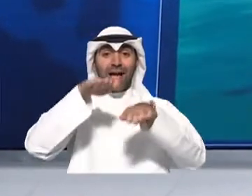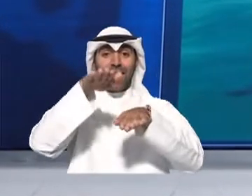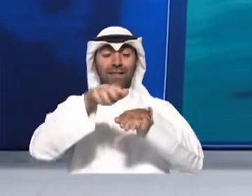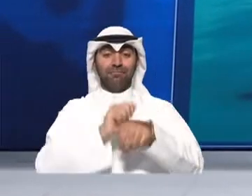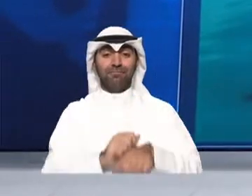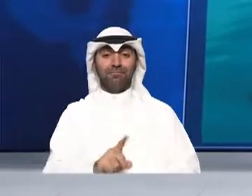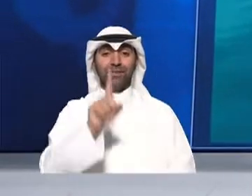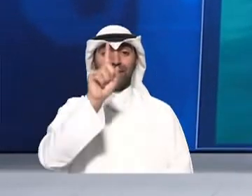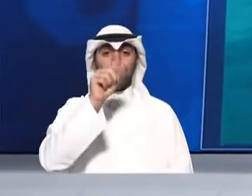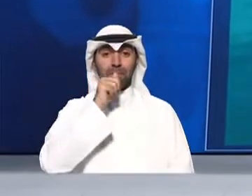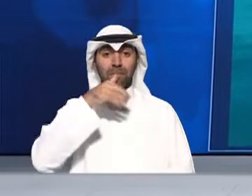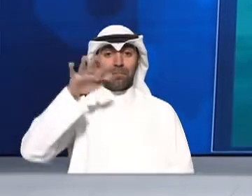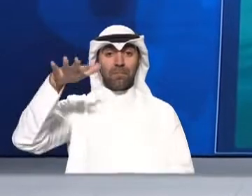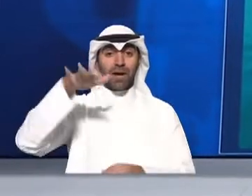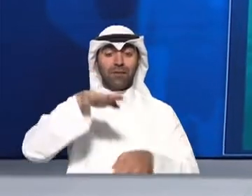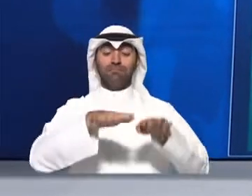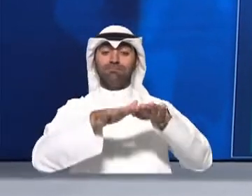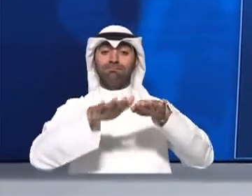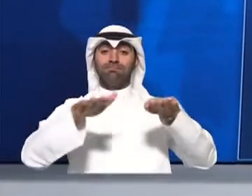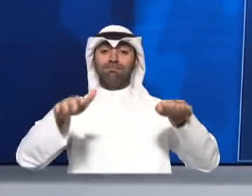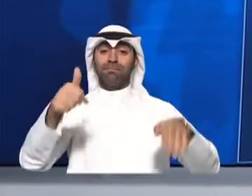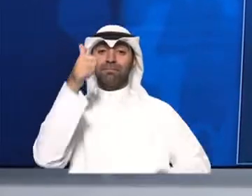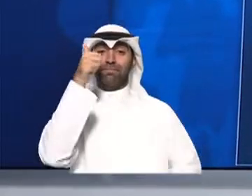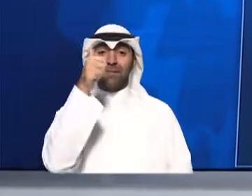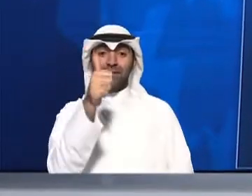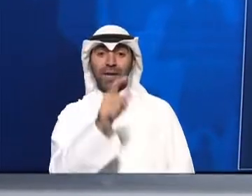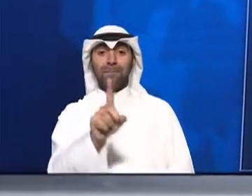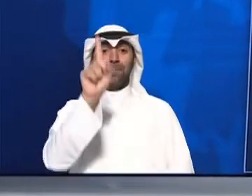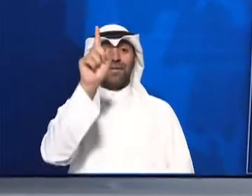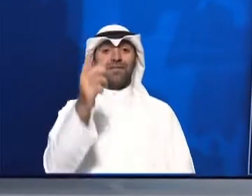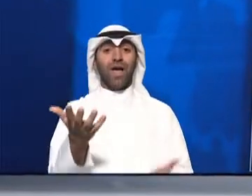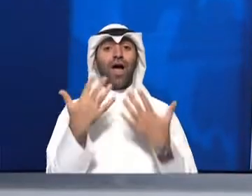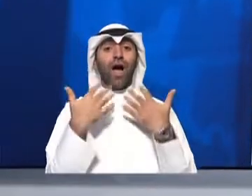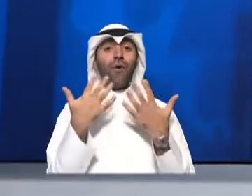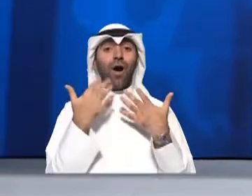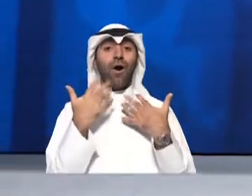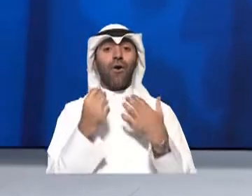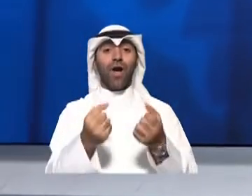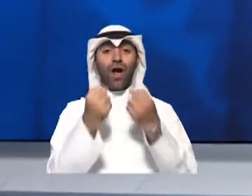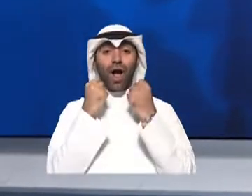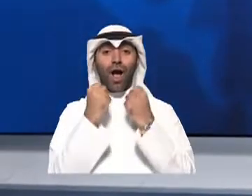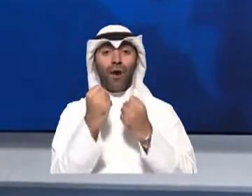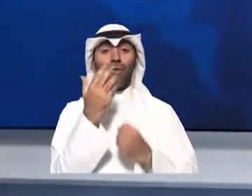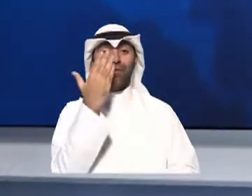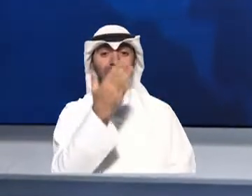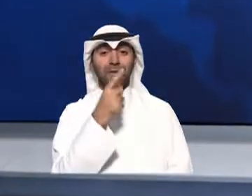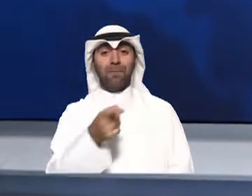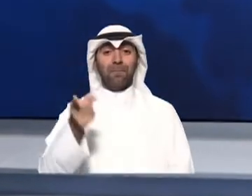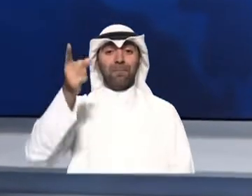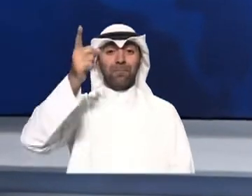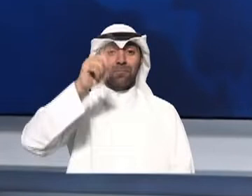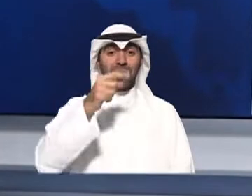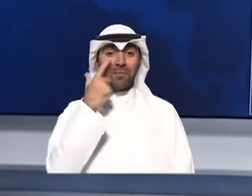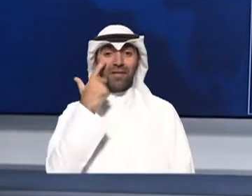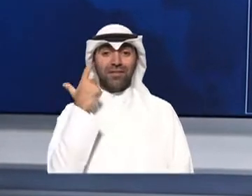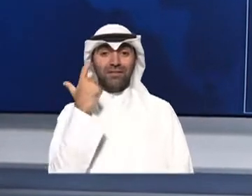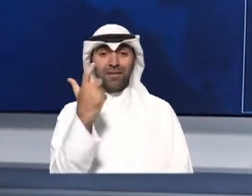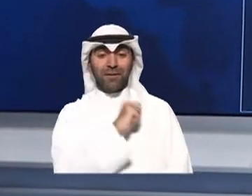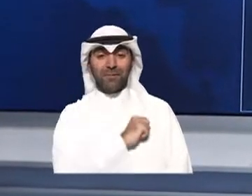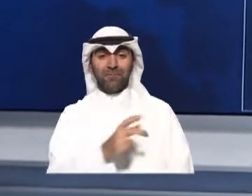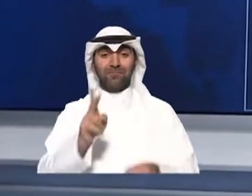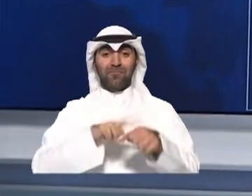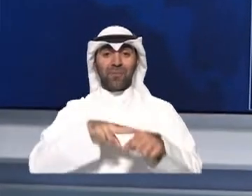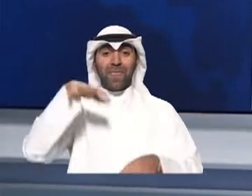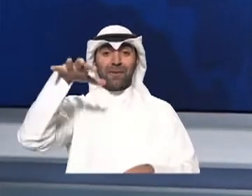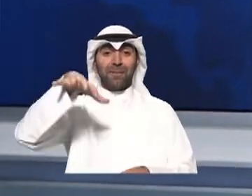نهار يوم الغد قد يصل ما بين 2 إلى 4 أقدام. أما مساء راح يرجع نشاط الرياح الشمالية الغربية ويكون ملحوظ أكثر على